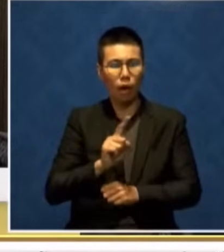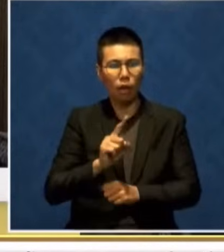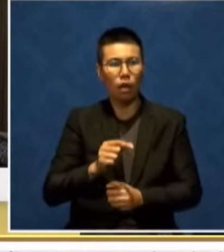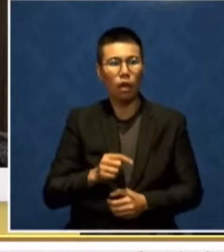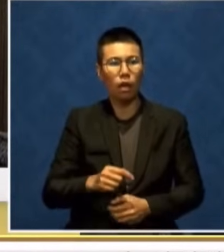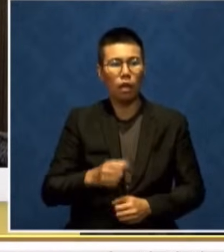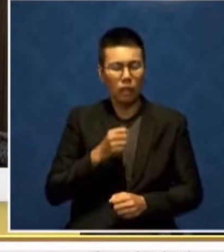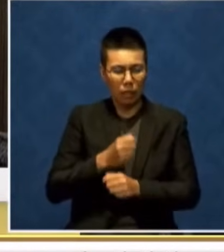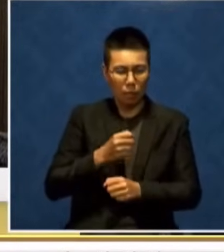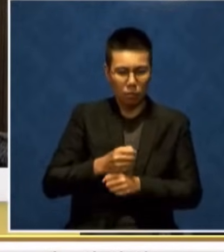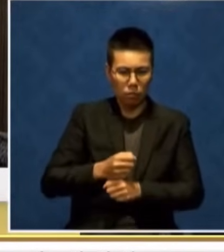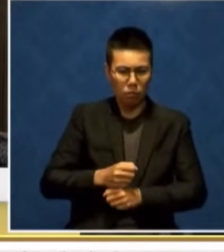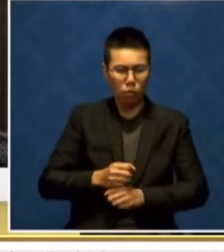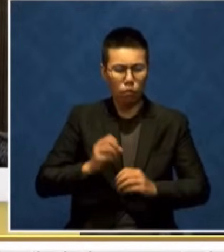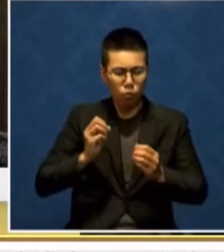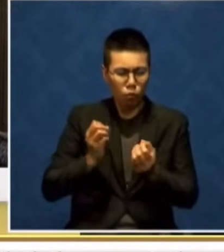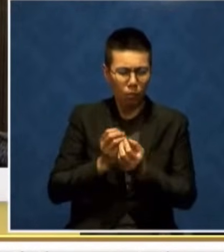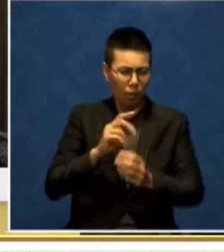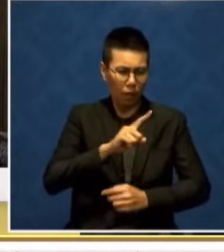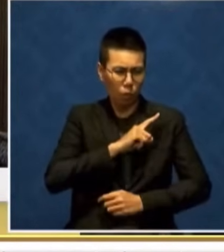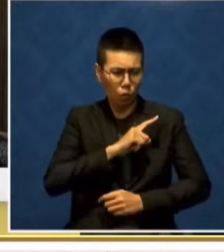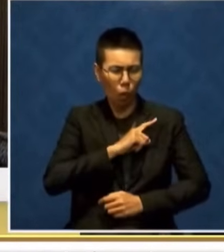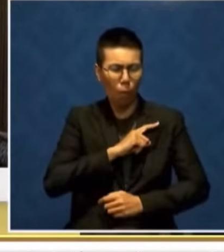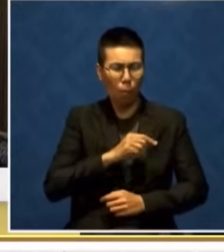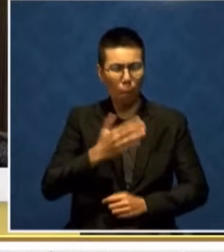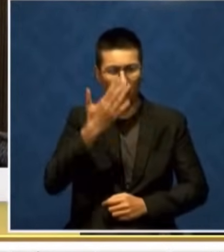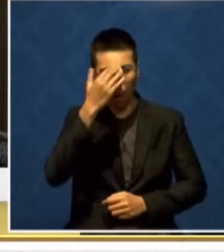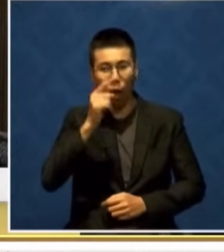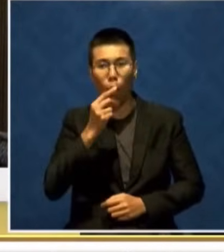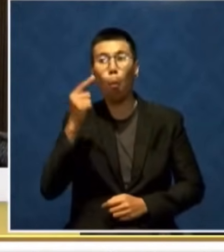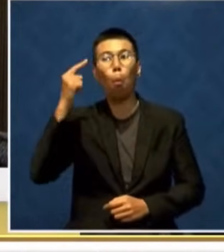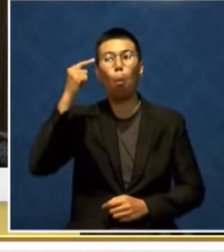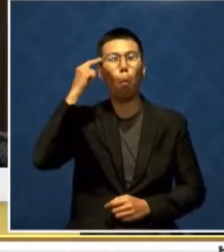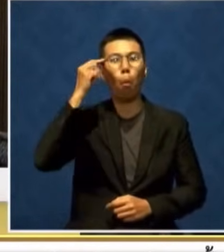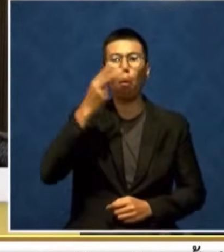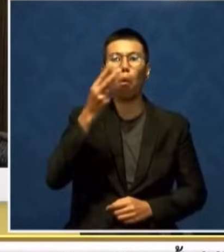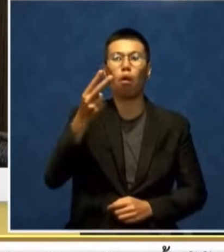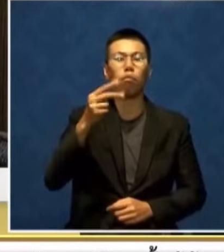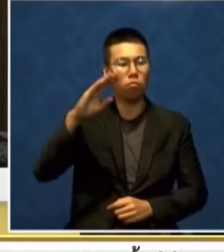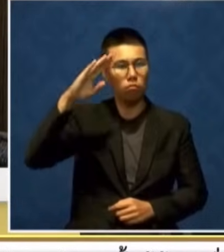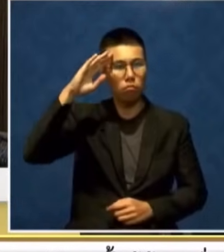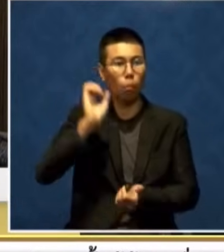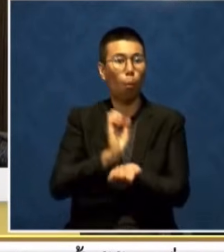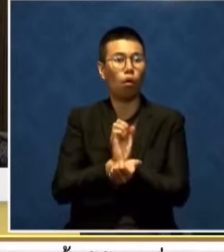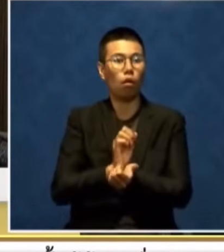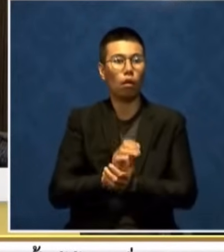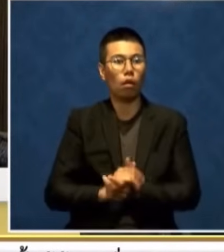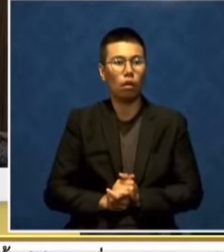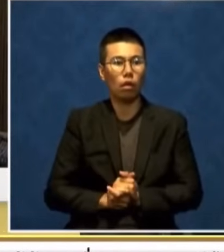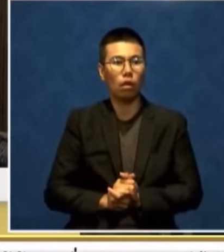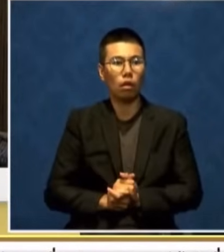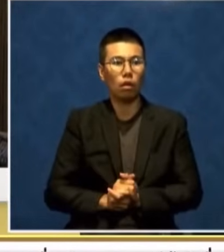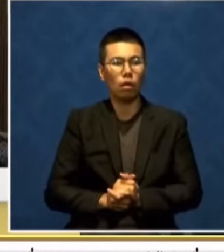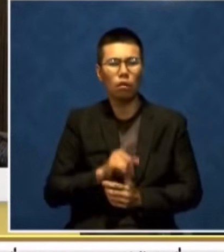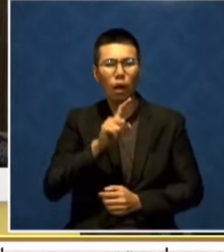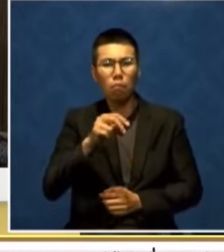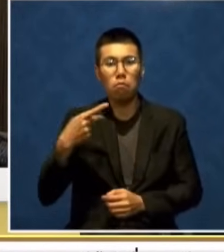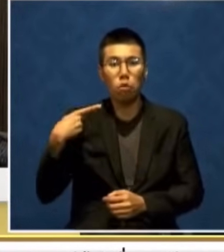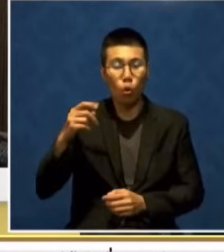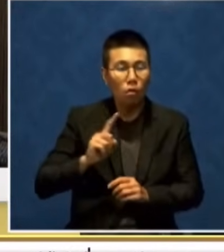ที่ของตำรวจด้วยซ้ำเพราะเห็นมาแต่ไกลรู้แล้วว่าตำรวจถามว่ามันมีประโยชน์อย่าง